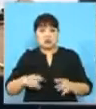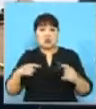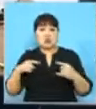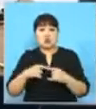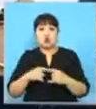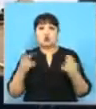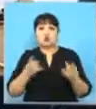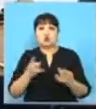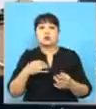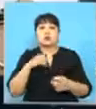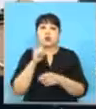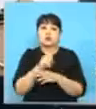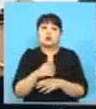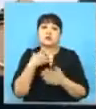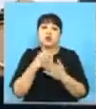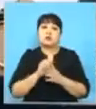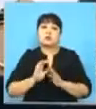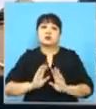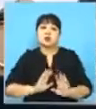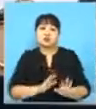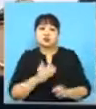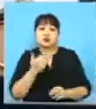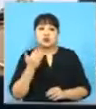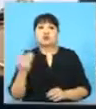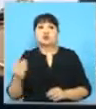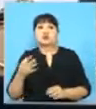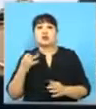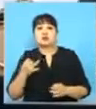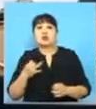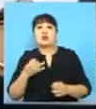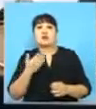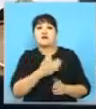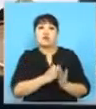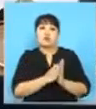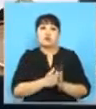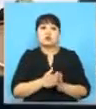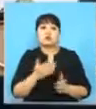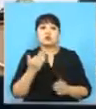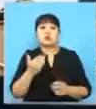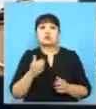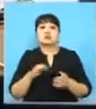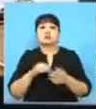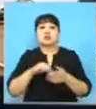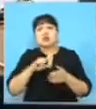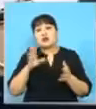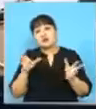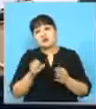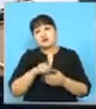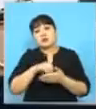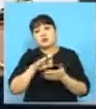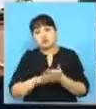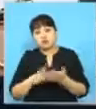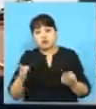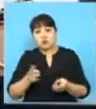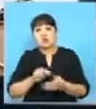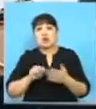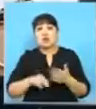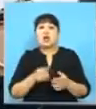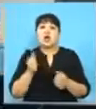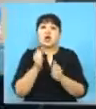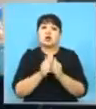столом, я вот поручаю своему заместителю. И вас прошу, Елена, надо составить совместный протокол по